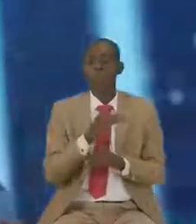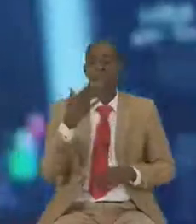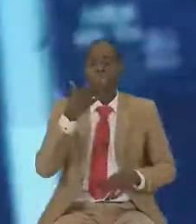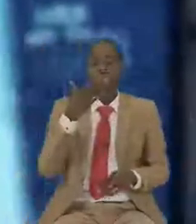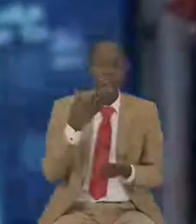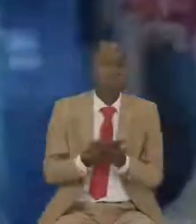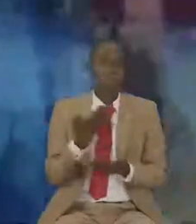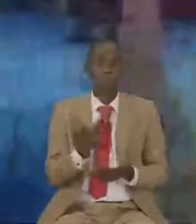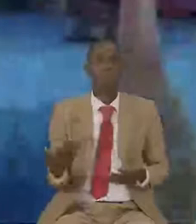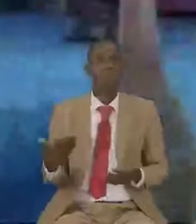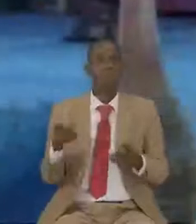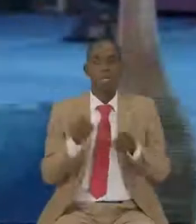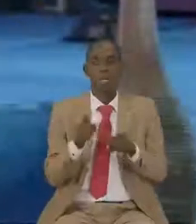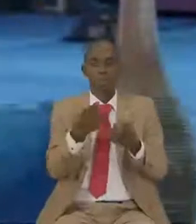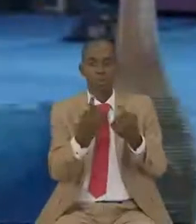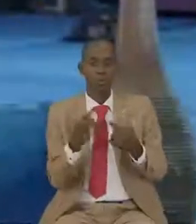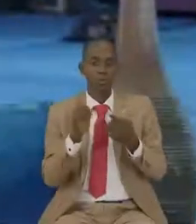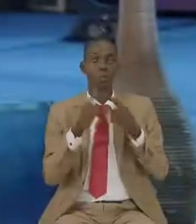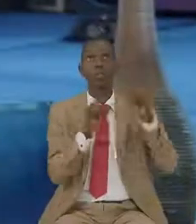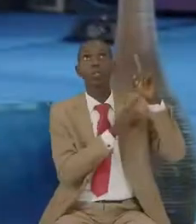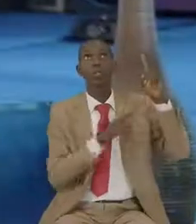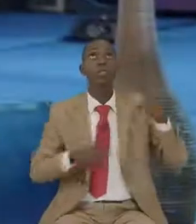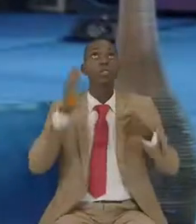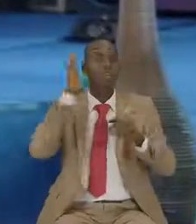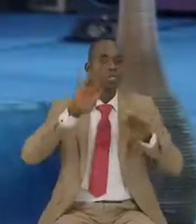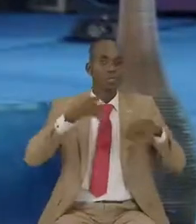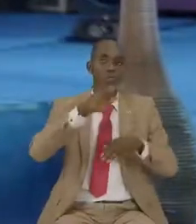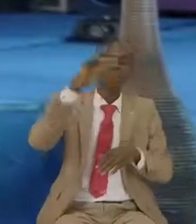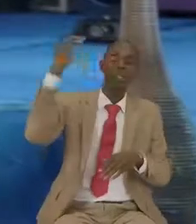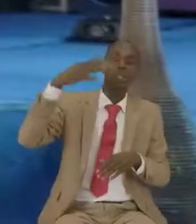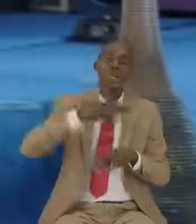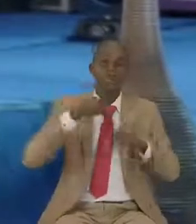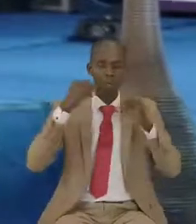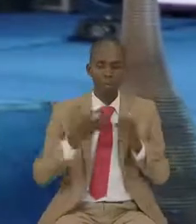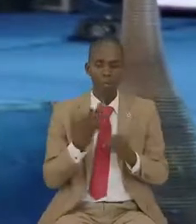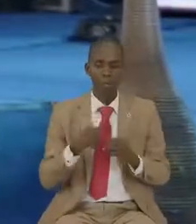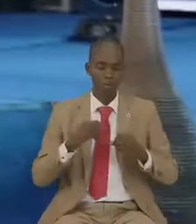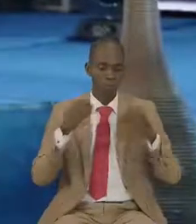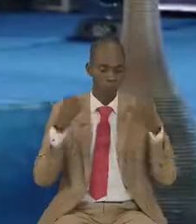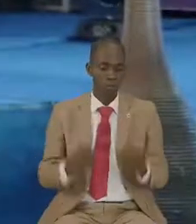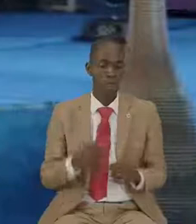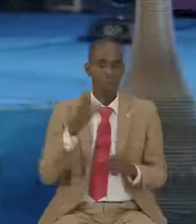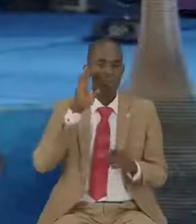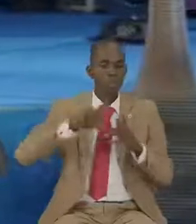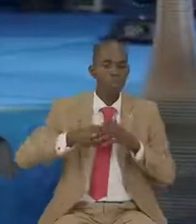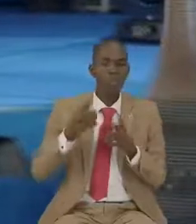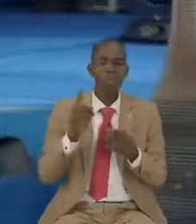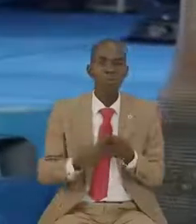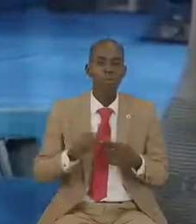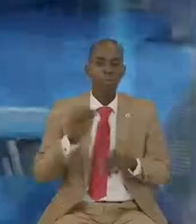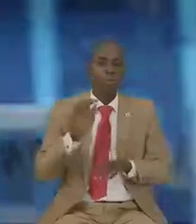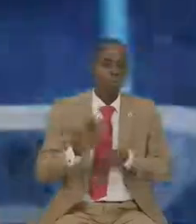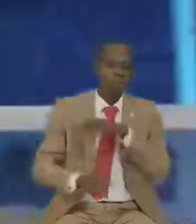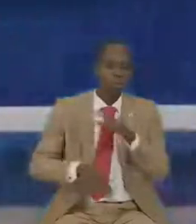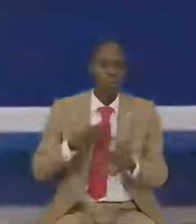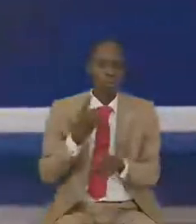à ceux qui marchent dans l'intégrité. Comme vous venez au Seigneur, il vous donnera la grâce, la puissance et la